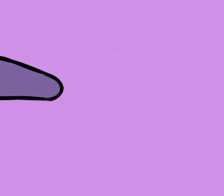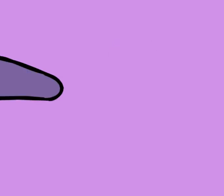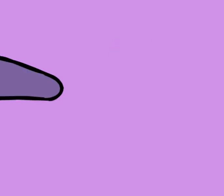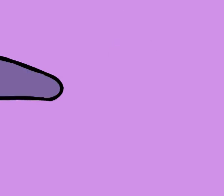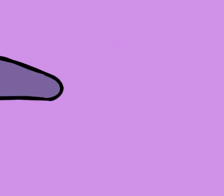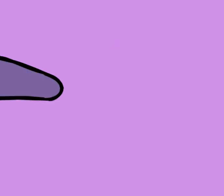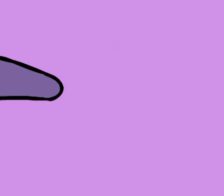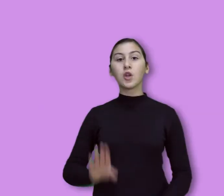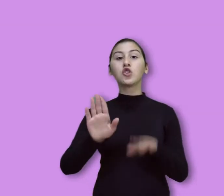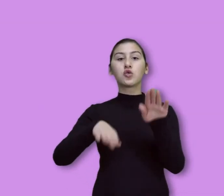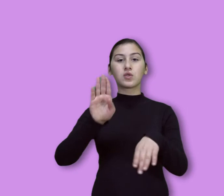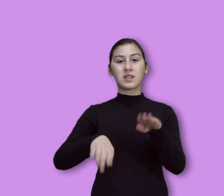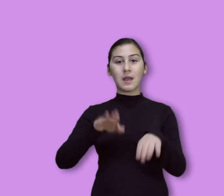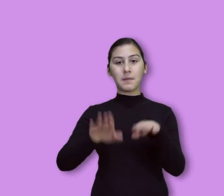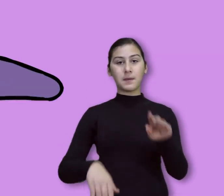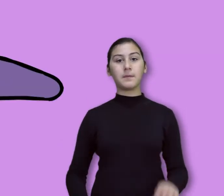ჩუსტები.